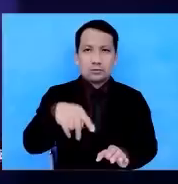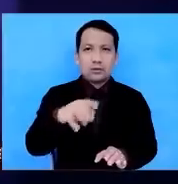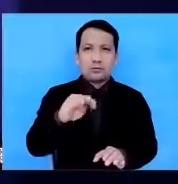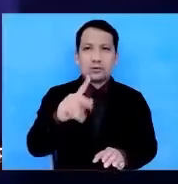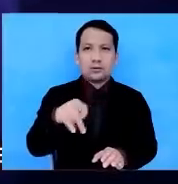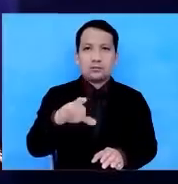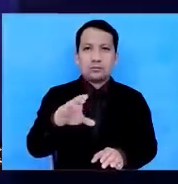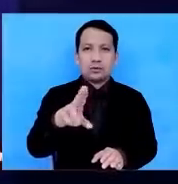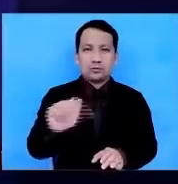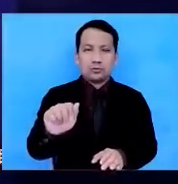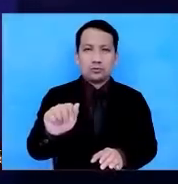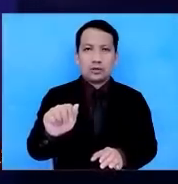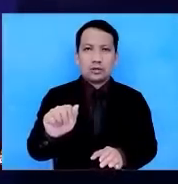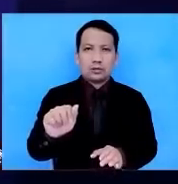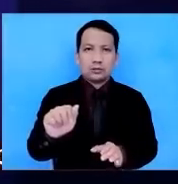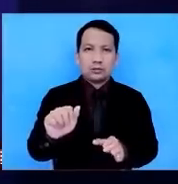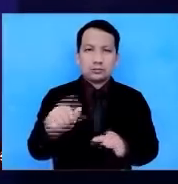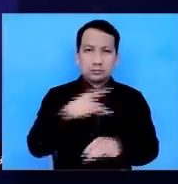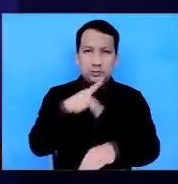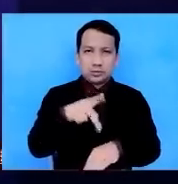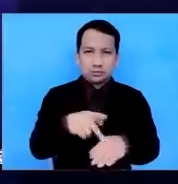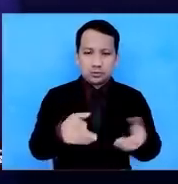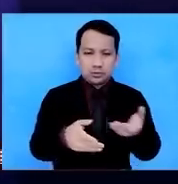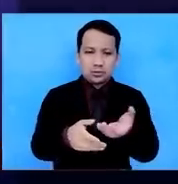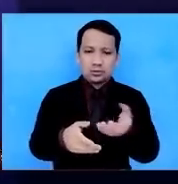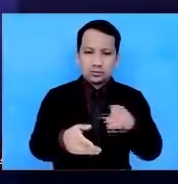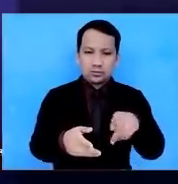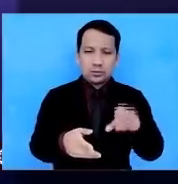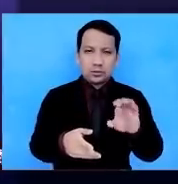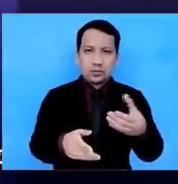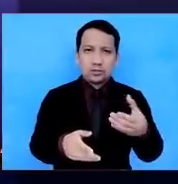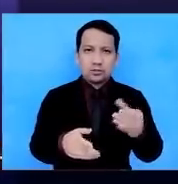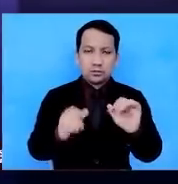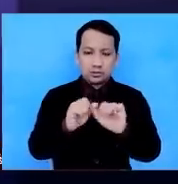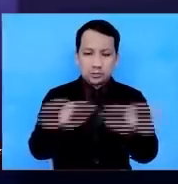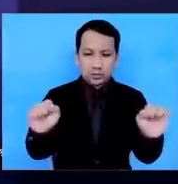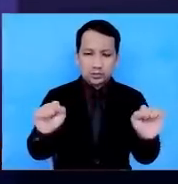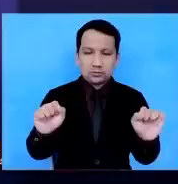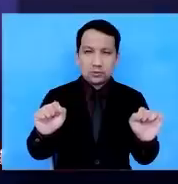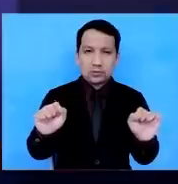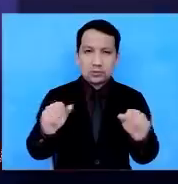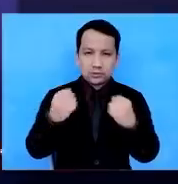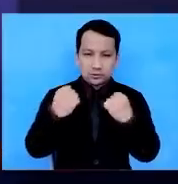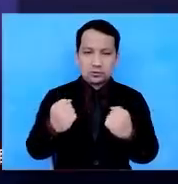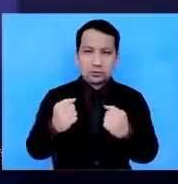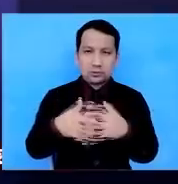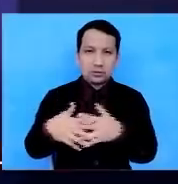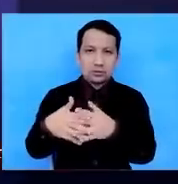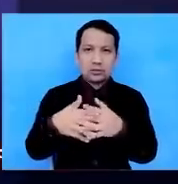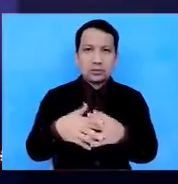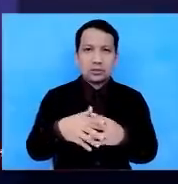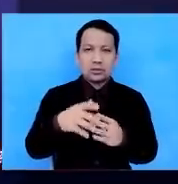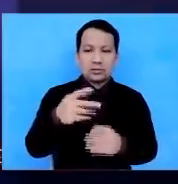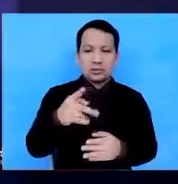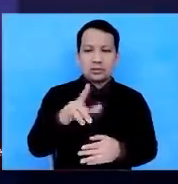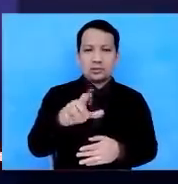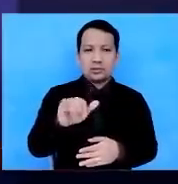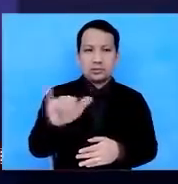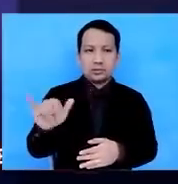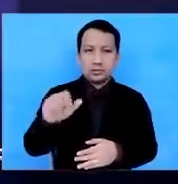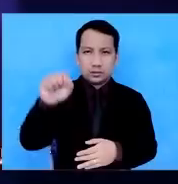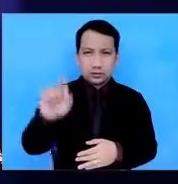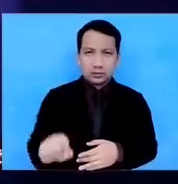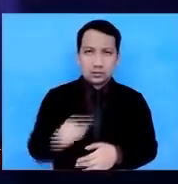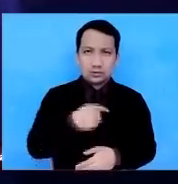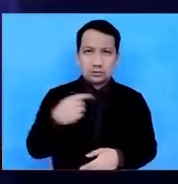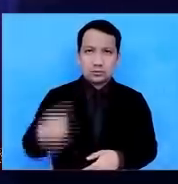Malapascua. Bantaan nila ito sa kapayapaan at stability ng rehiyon, gayon din sa kalayaan ng navigation sa South China